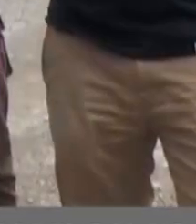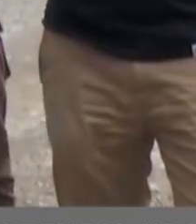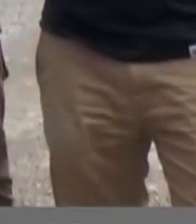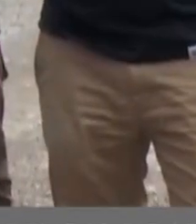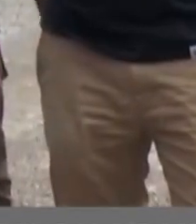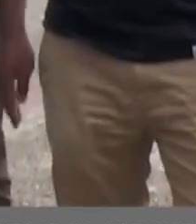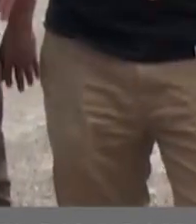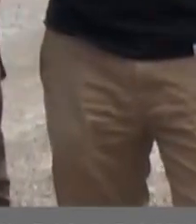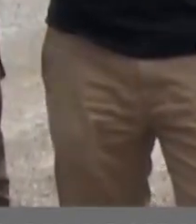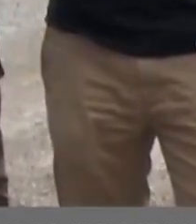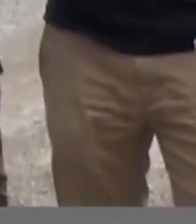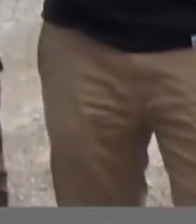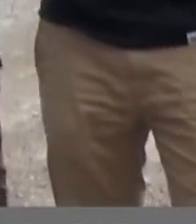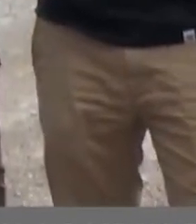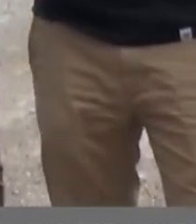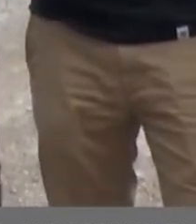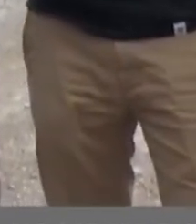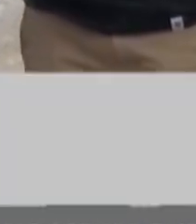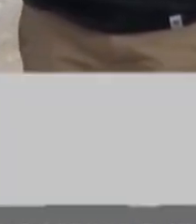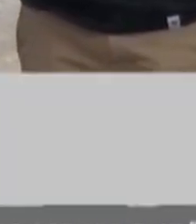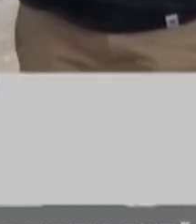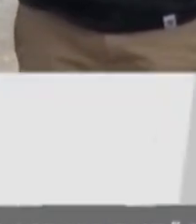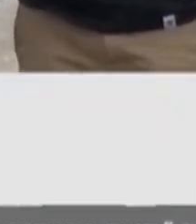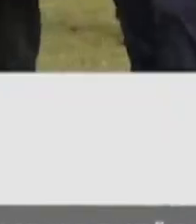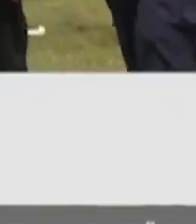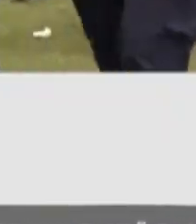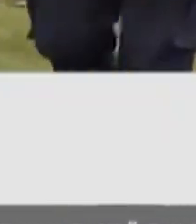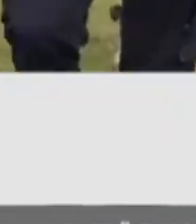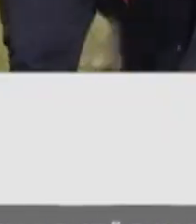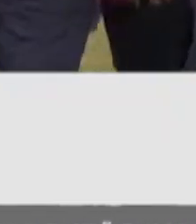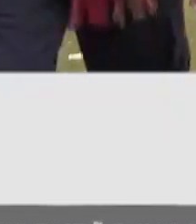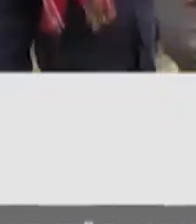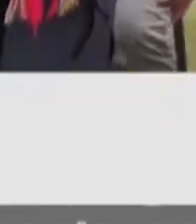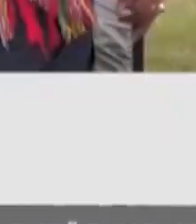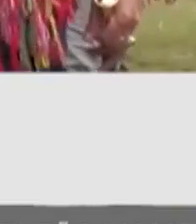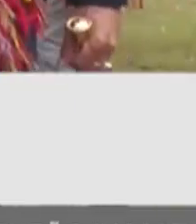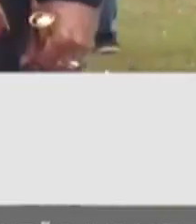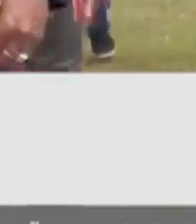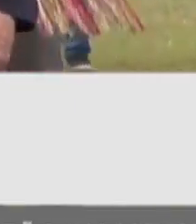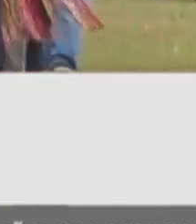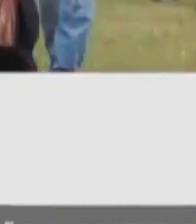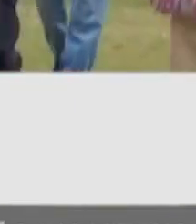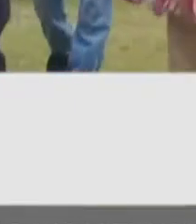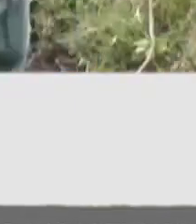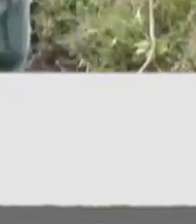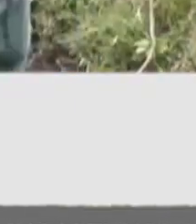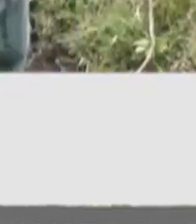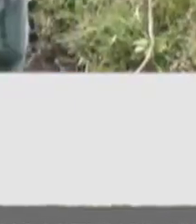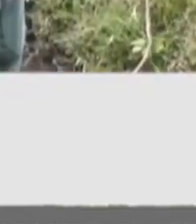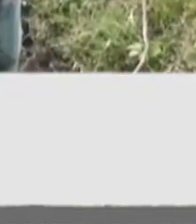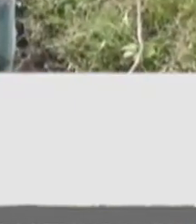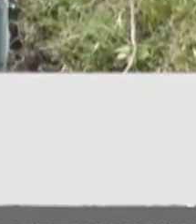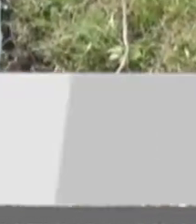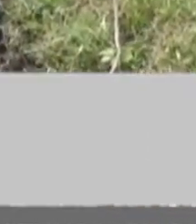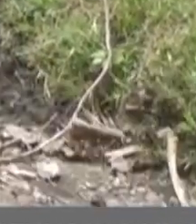Sefi grupu natar wedara naruk Zon Carlos Amaral Hateten natar nebe make iha hamutuk hektaris atus tolu